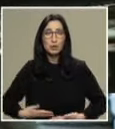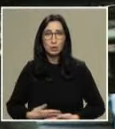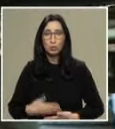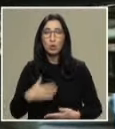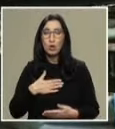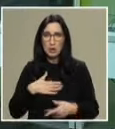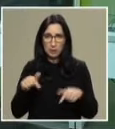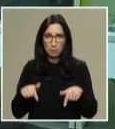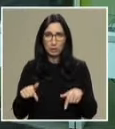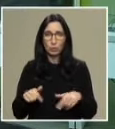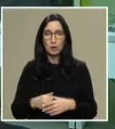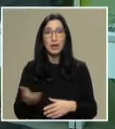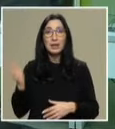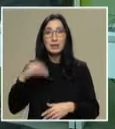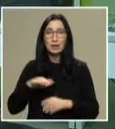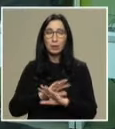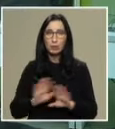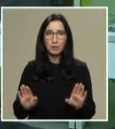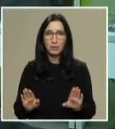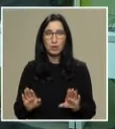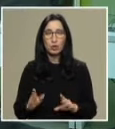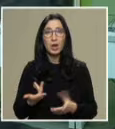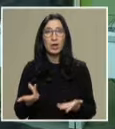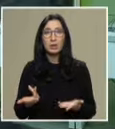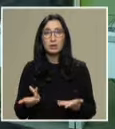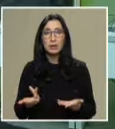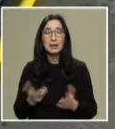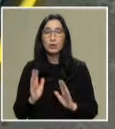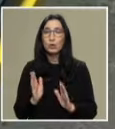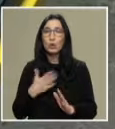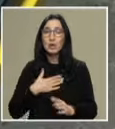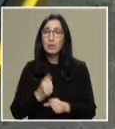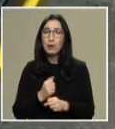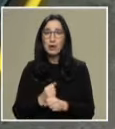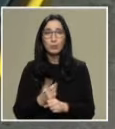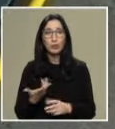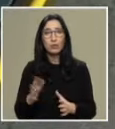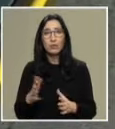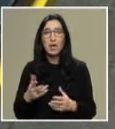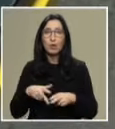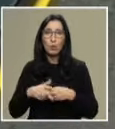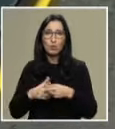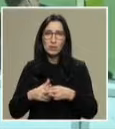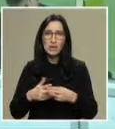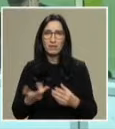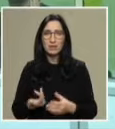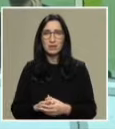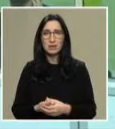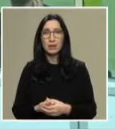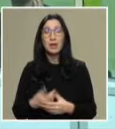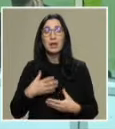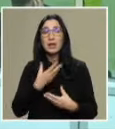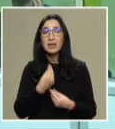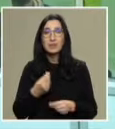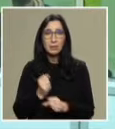ги има тук. След като завърша, на където има работа, ама ще е в някой сервис със сигурност. Харесва ми да